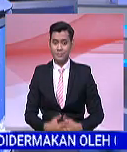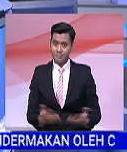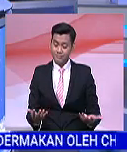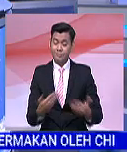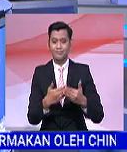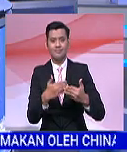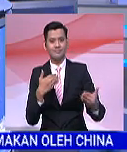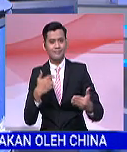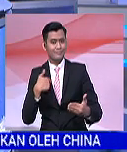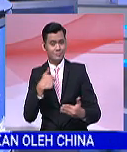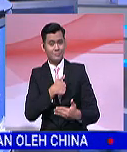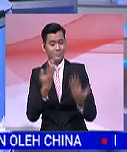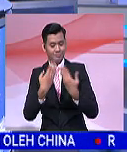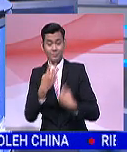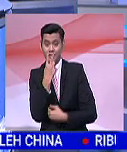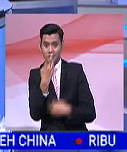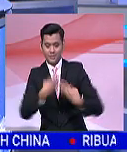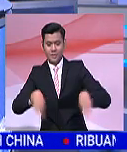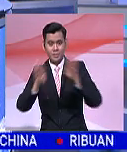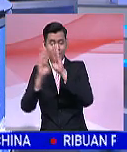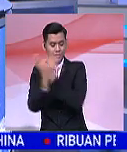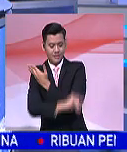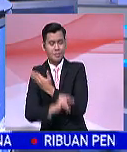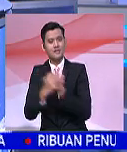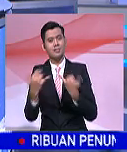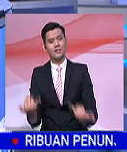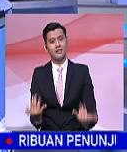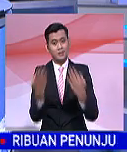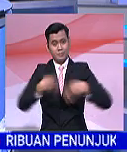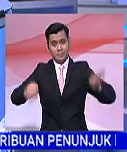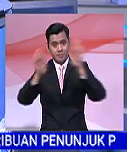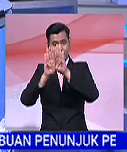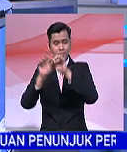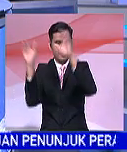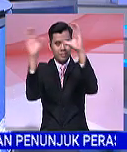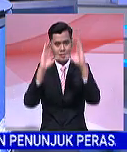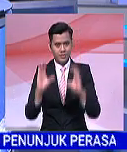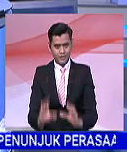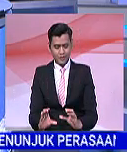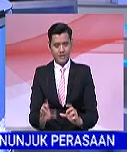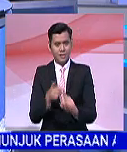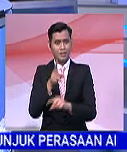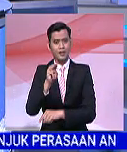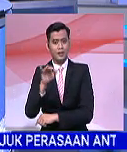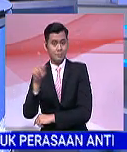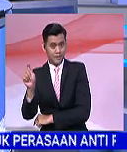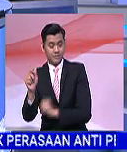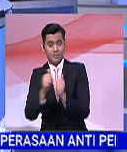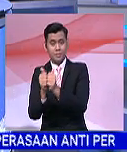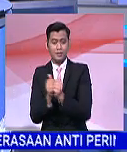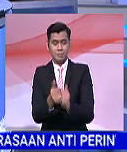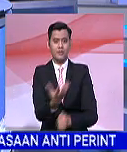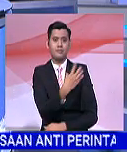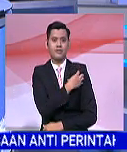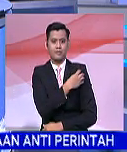Baiklah, sebelum ke lintas langsung negeri-negeri, kita ikuti laporan cuaca semasa oleh Jabatan Meteorologi bersama-sama pegawainya